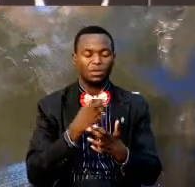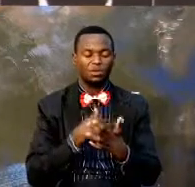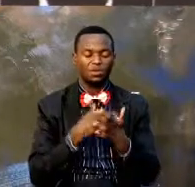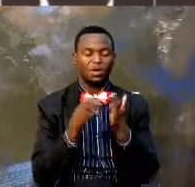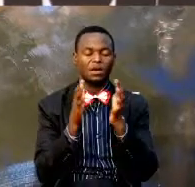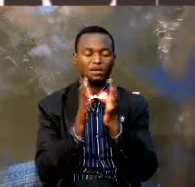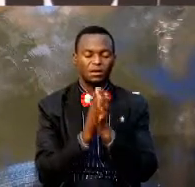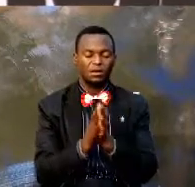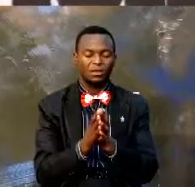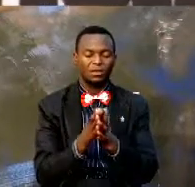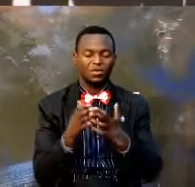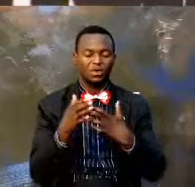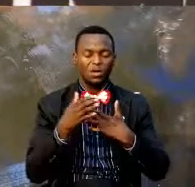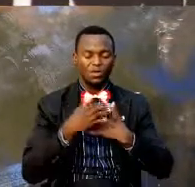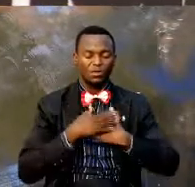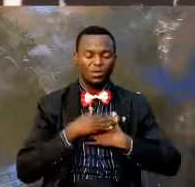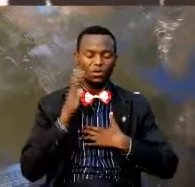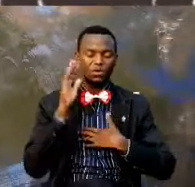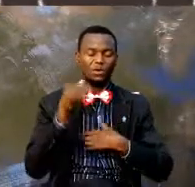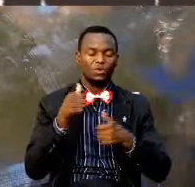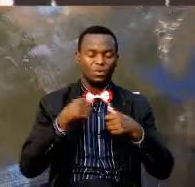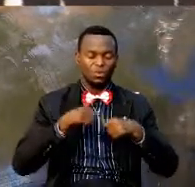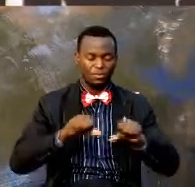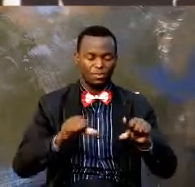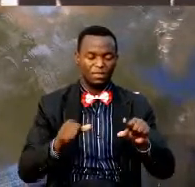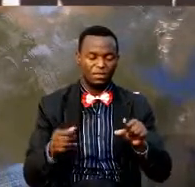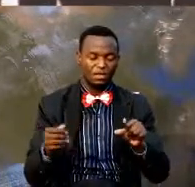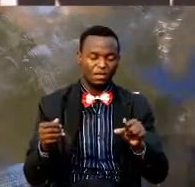Sante kwa upendo wako uliotuhimiza jioni ya leo.